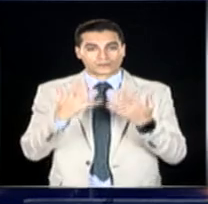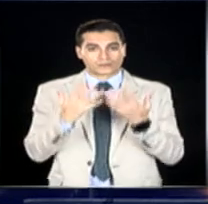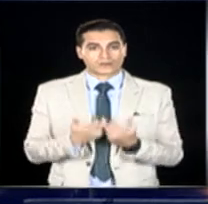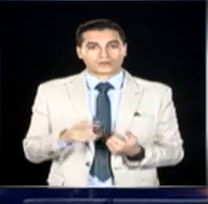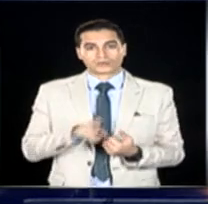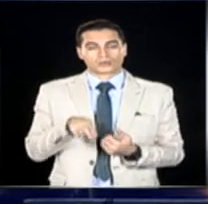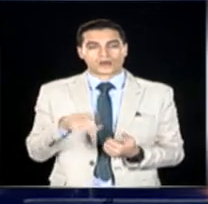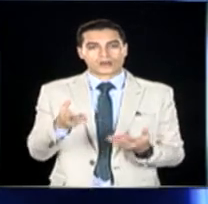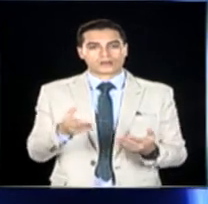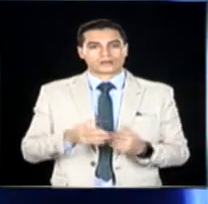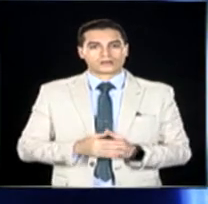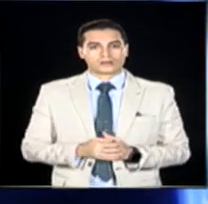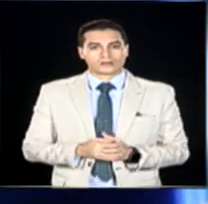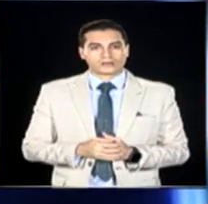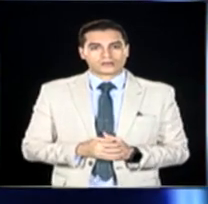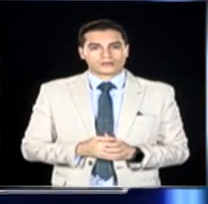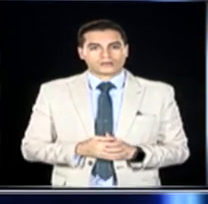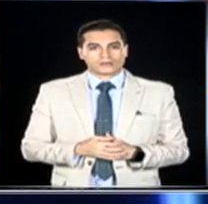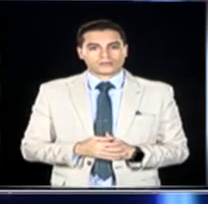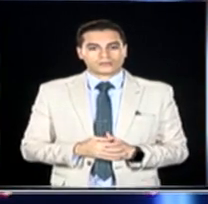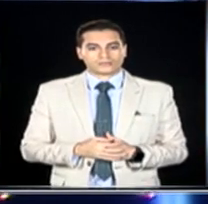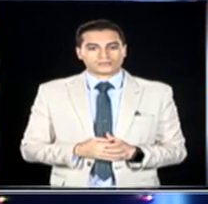ذهنيه، والسؤال هو: